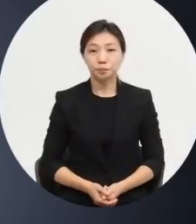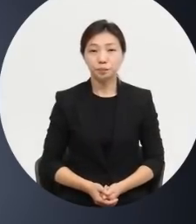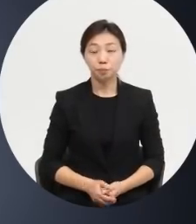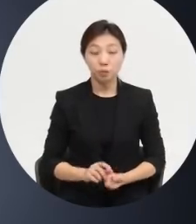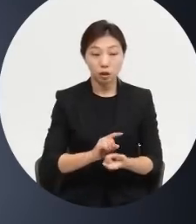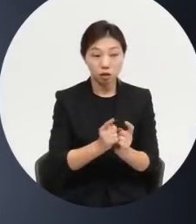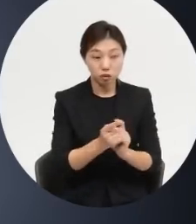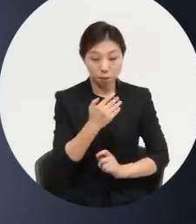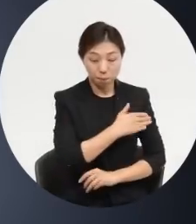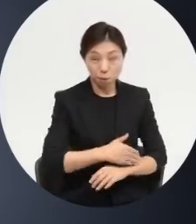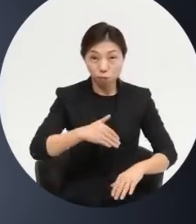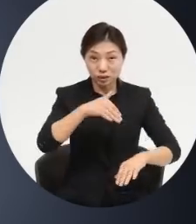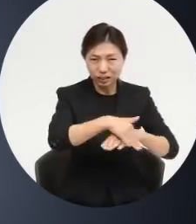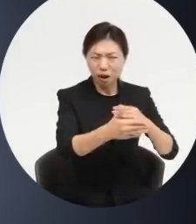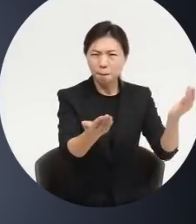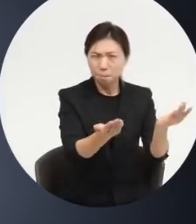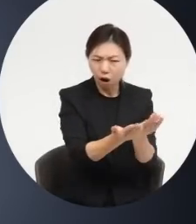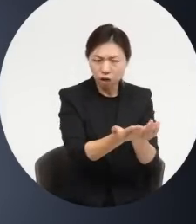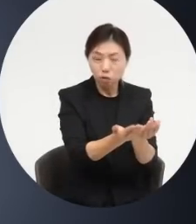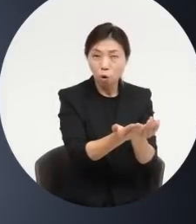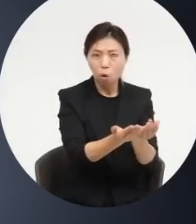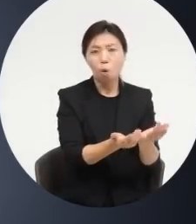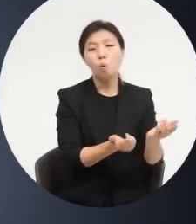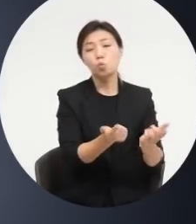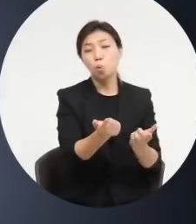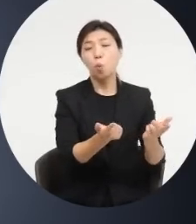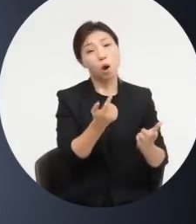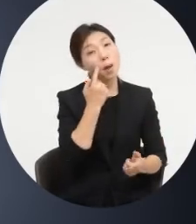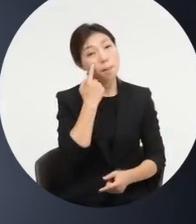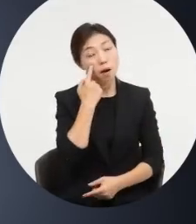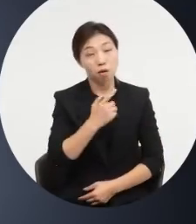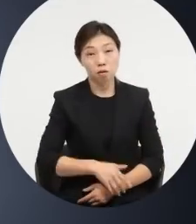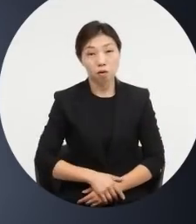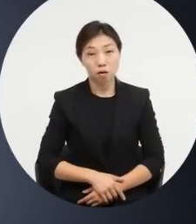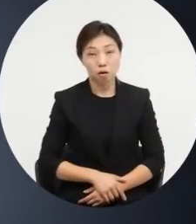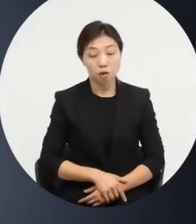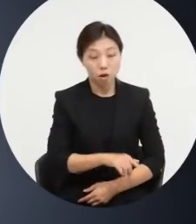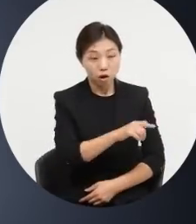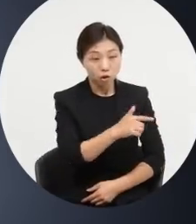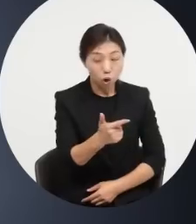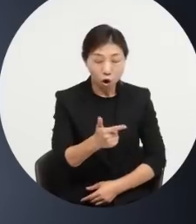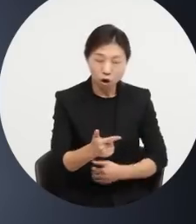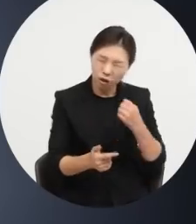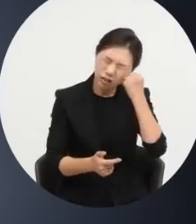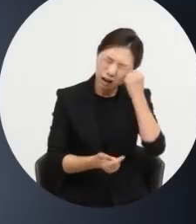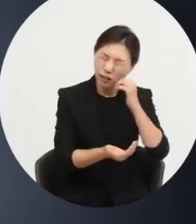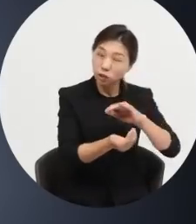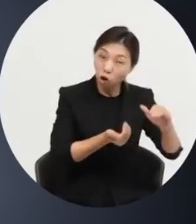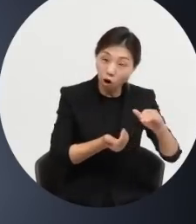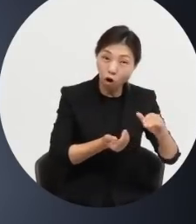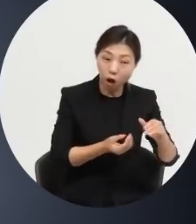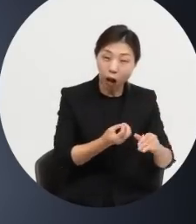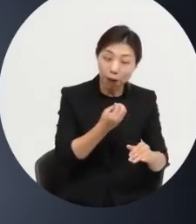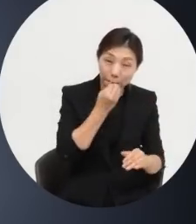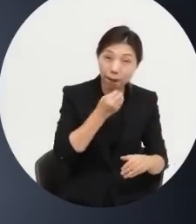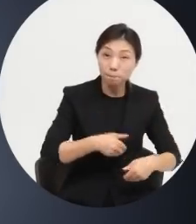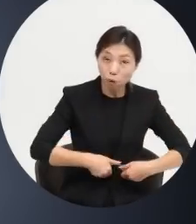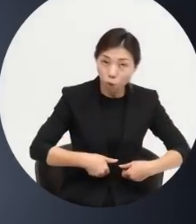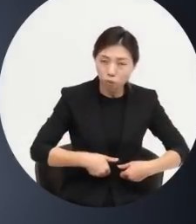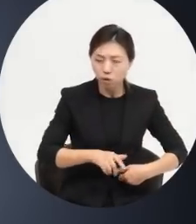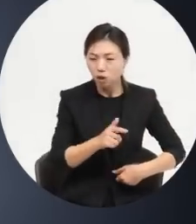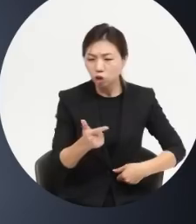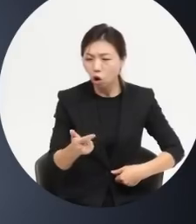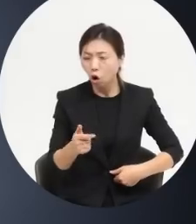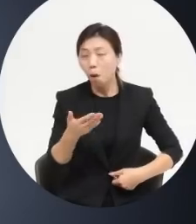대신에 이제 그 체질에 맞게끔 조정을 하면 되지 뭐 큰일이야. 저녁을 자기가 조금 줄여 먹어보는 거예요.